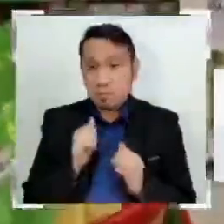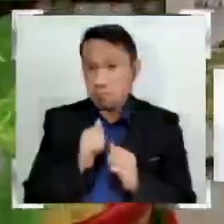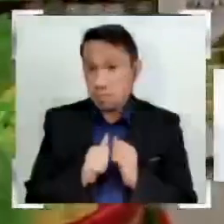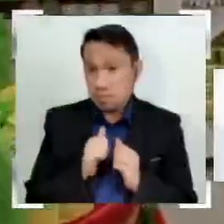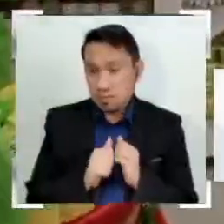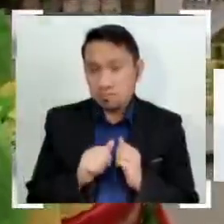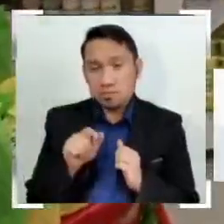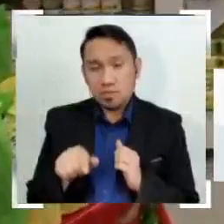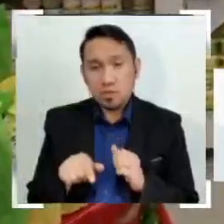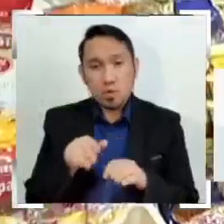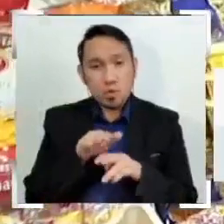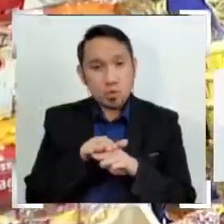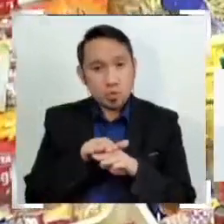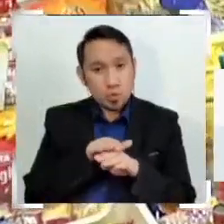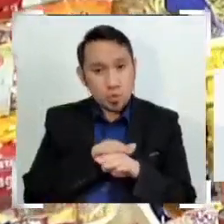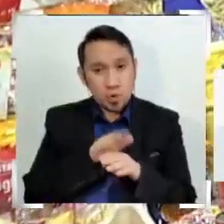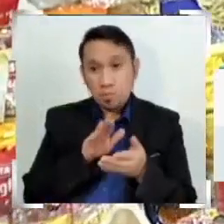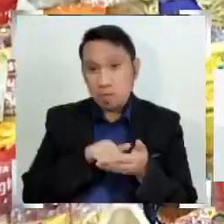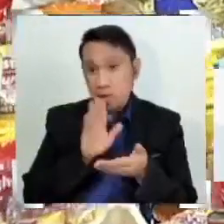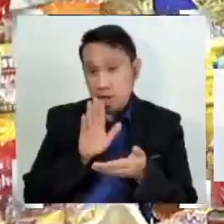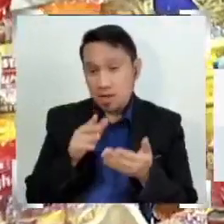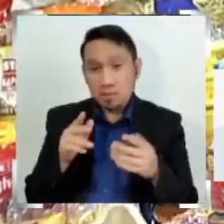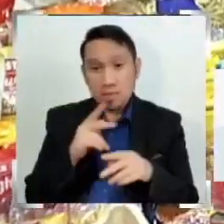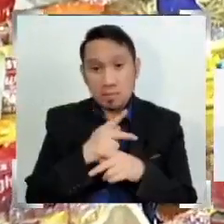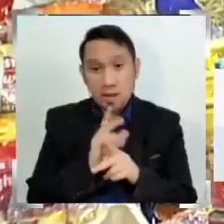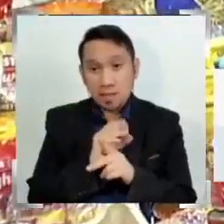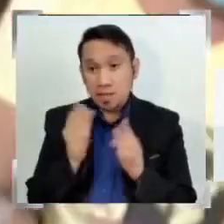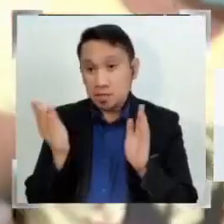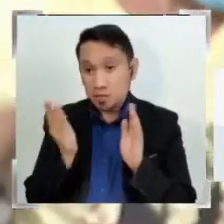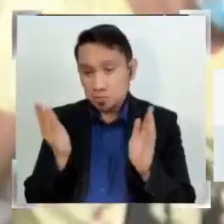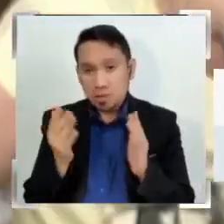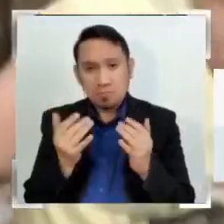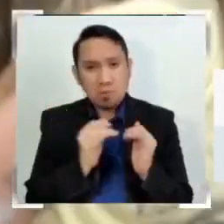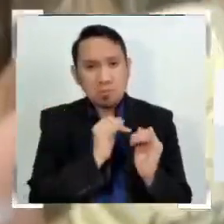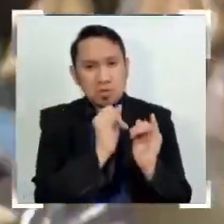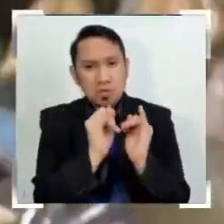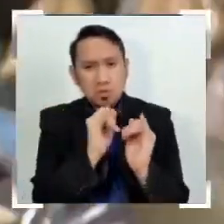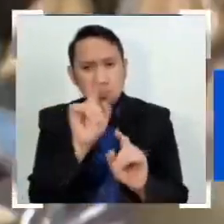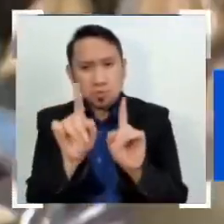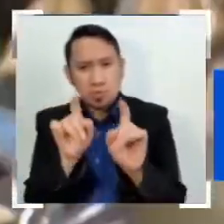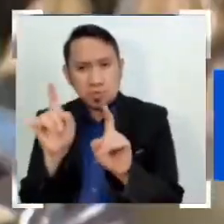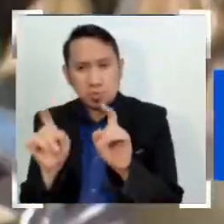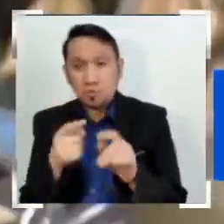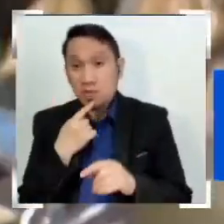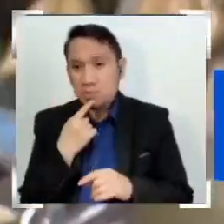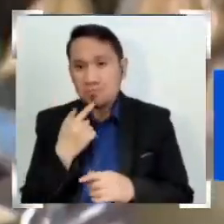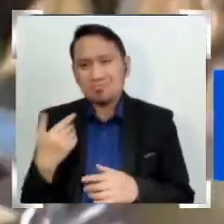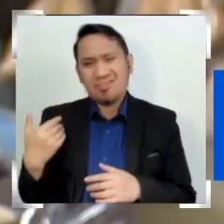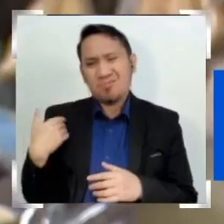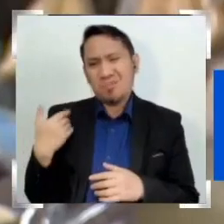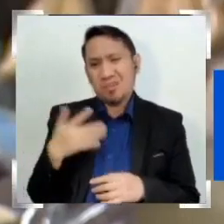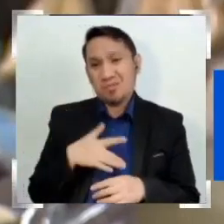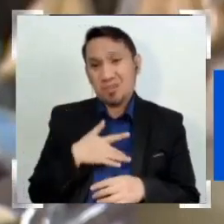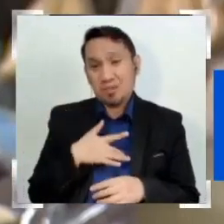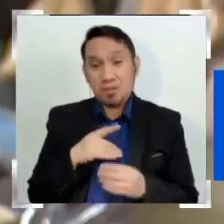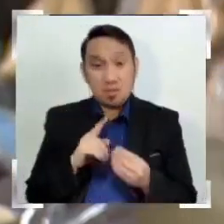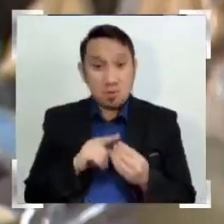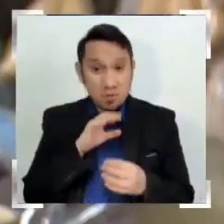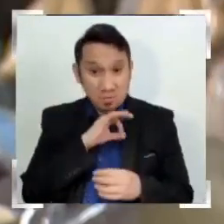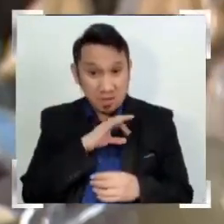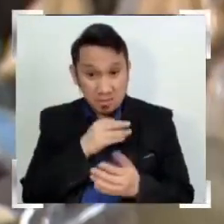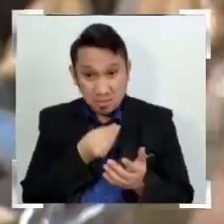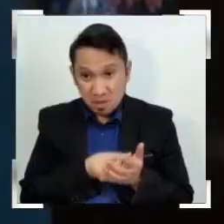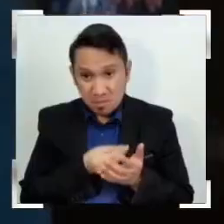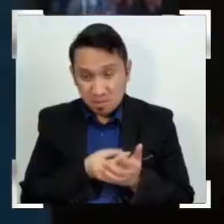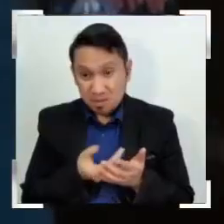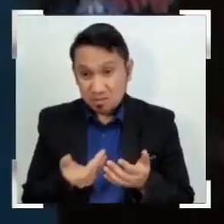pagmahal ng mga produkto at serbisyo. Sabi ng ilan naming nakausap, hindi ko po siya ramdam. When it comes to income, parang hindi po sapat para sa